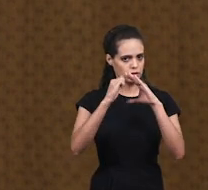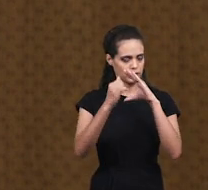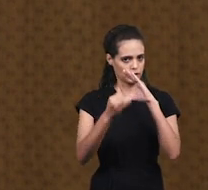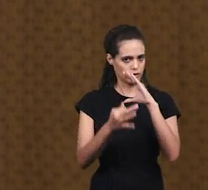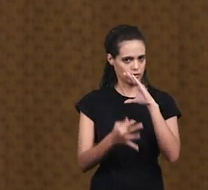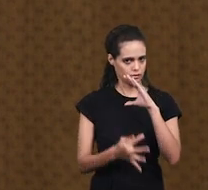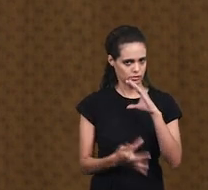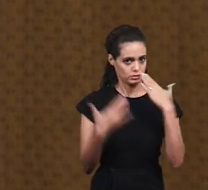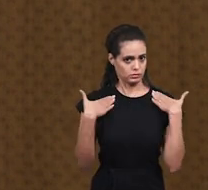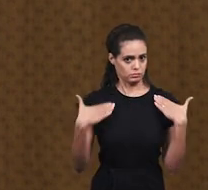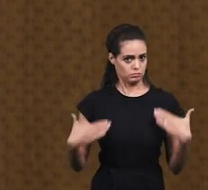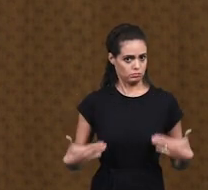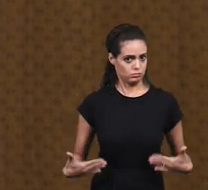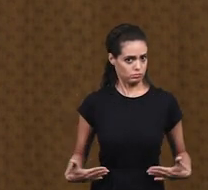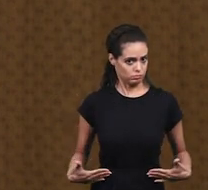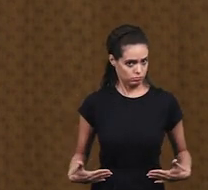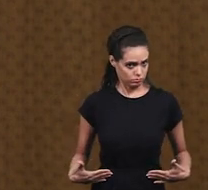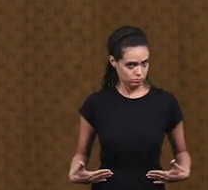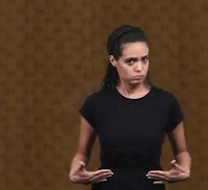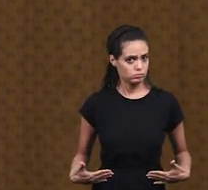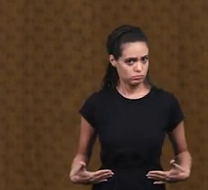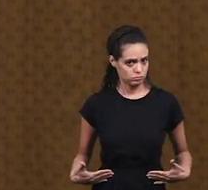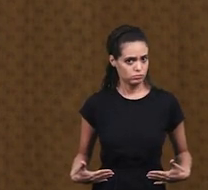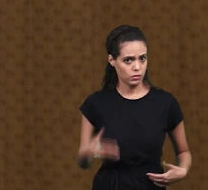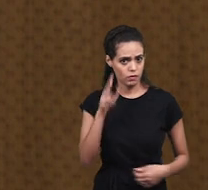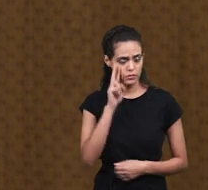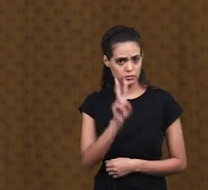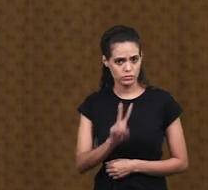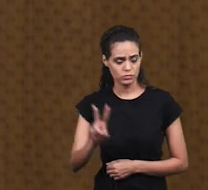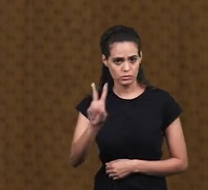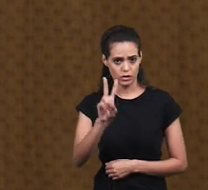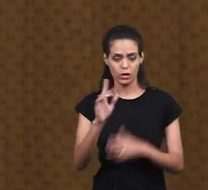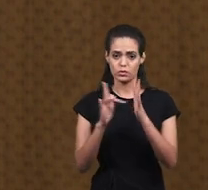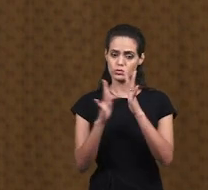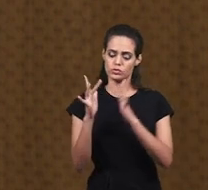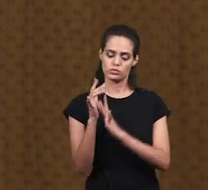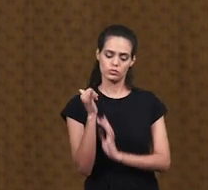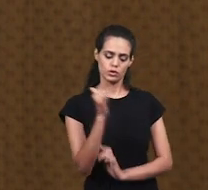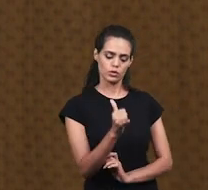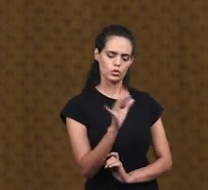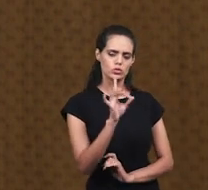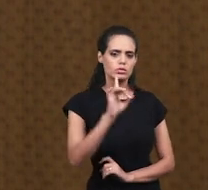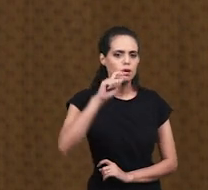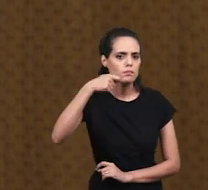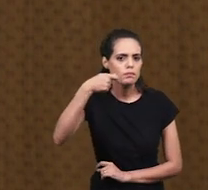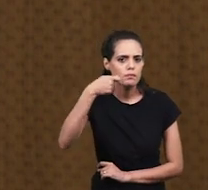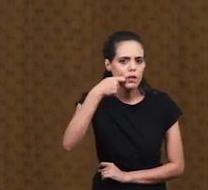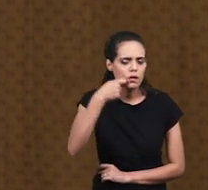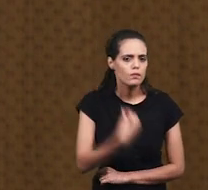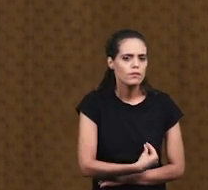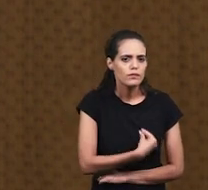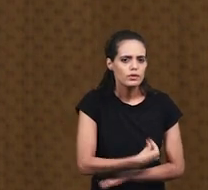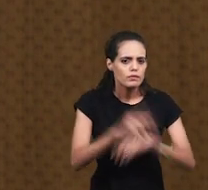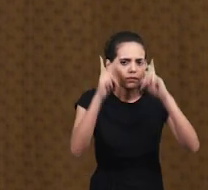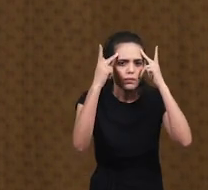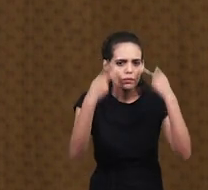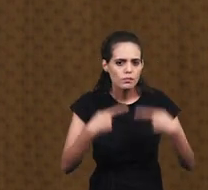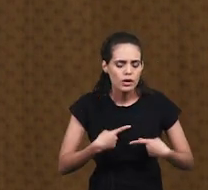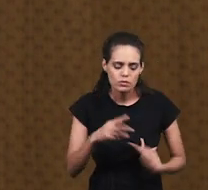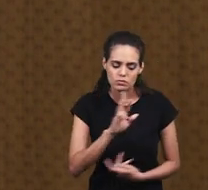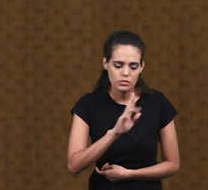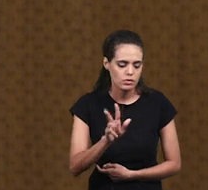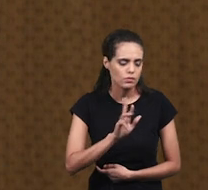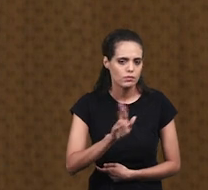pour dévier Jésus. Jésus a dit, pas seulement de pain vit l'homme. Jésus a cité la